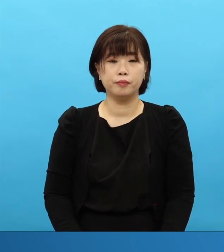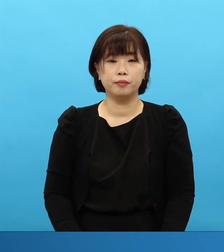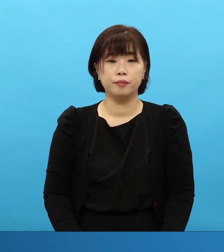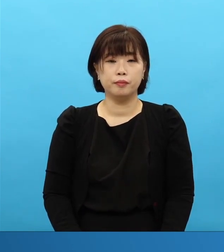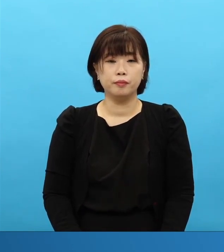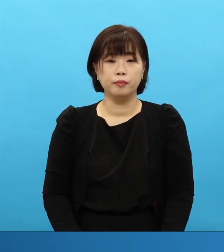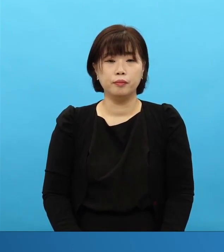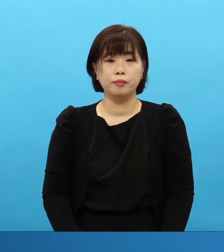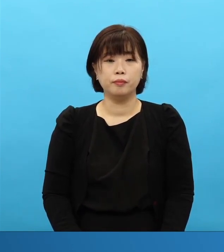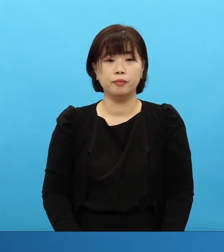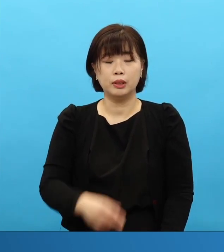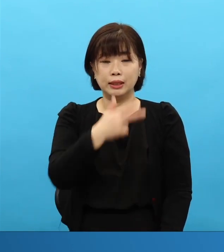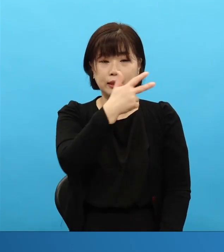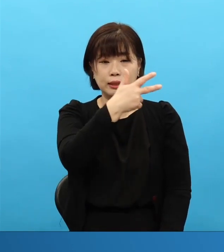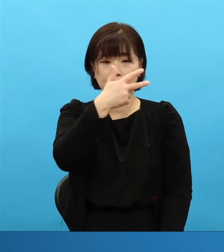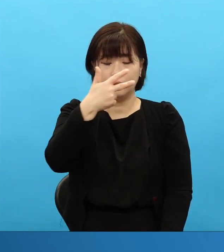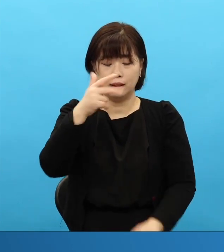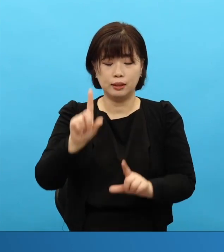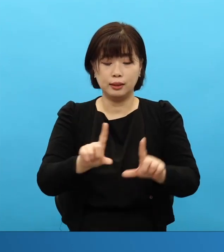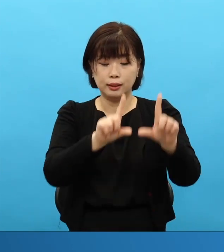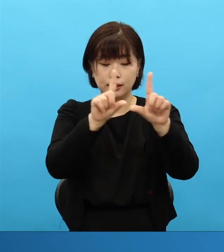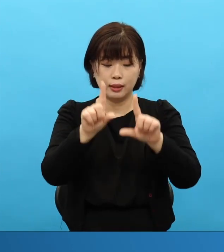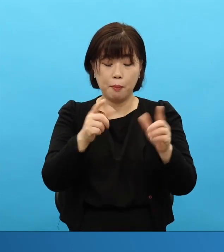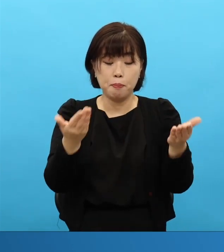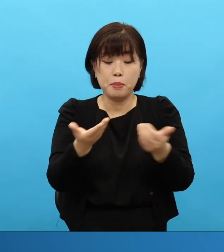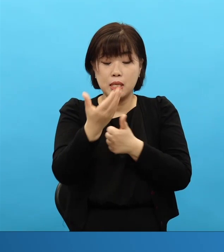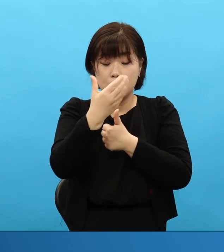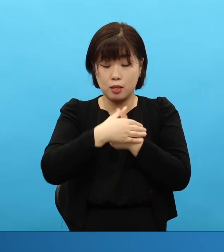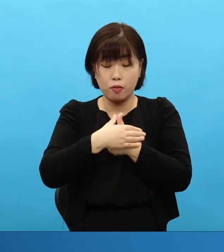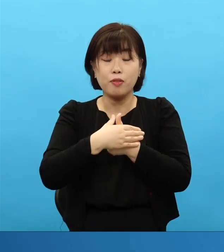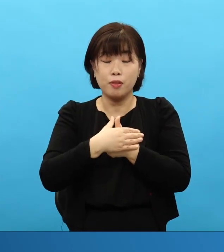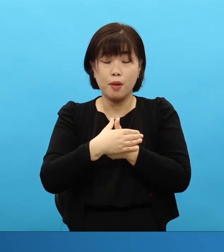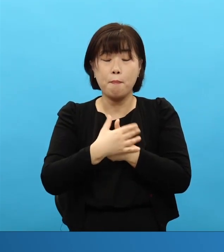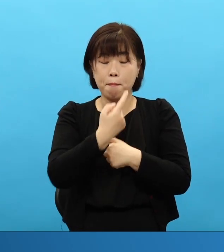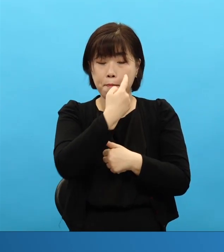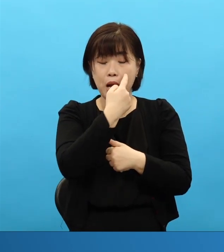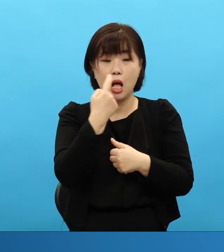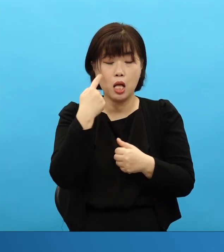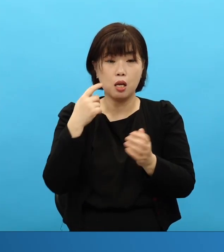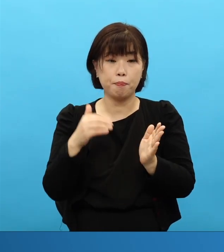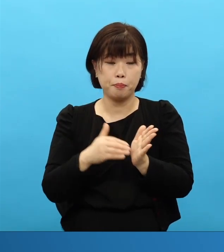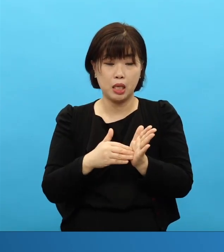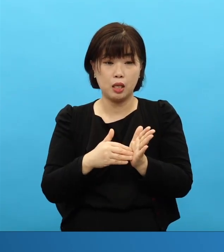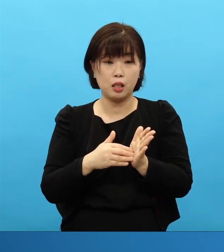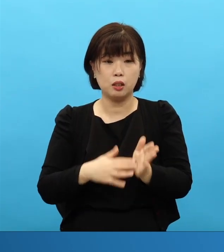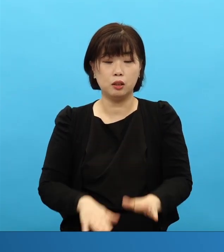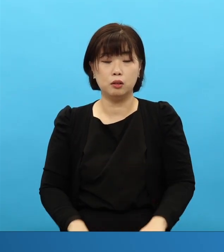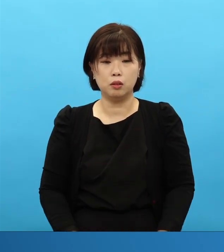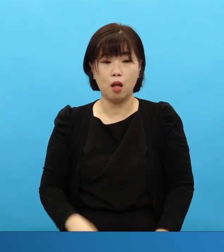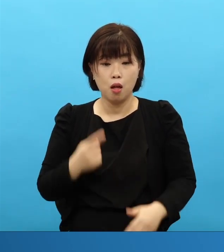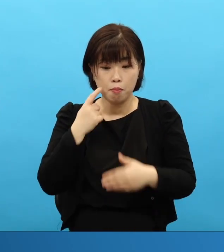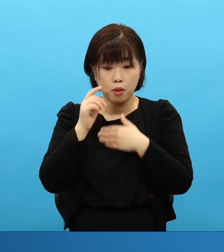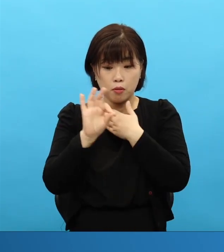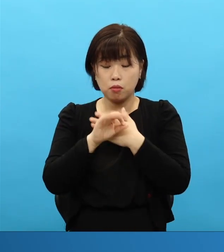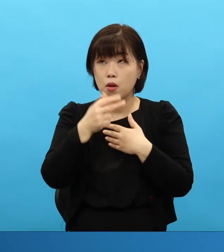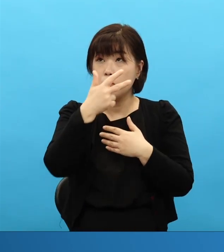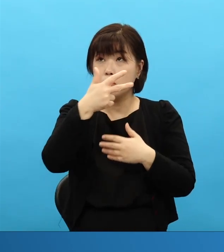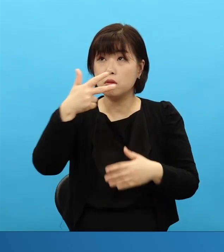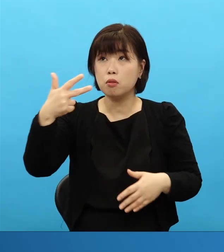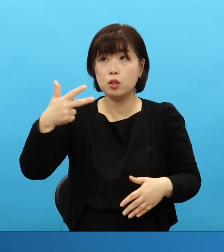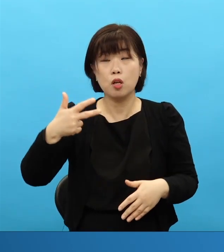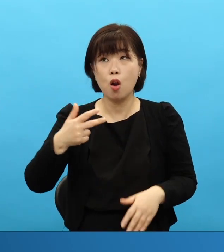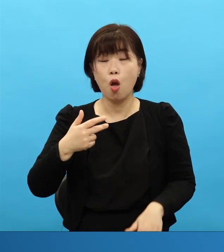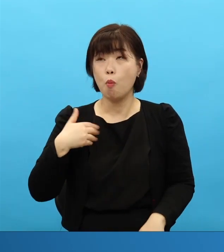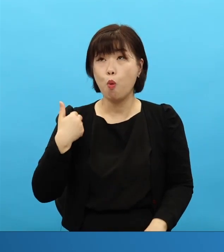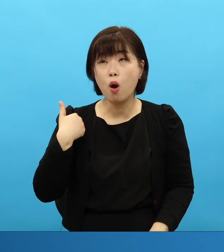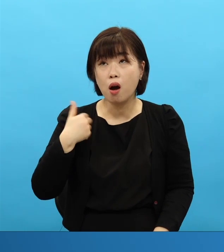이 미션을 붙잡았어요. 是握住了这个使命。 흩어진 제자들은 이 힘 없으면 여러분 다니는 자체가 고생입니다. 分散的门徒们如果没有这个力